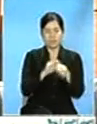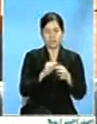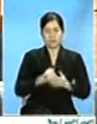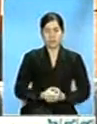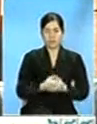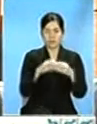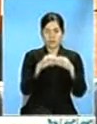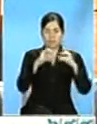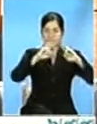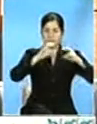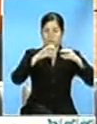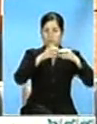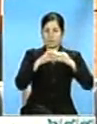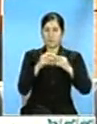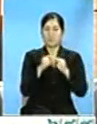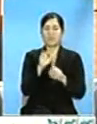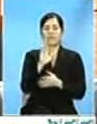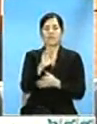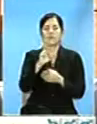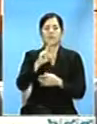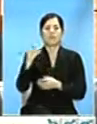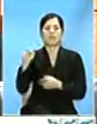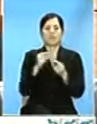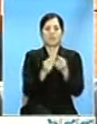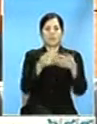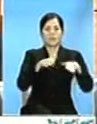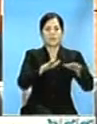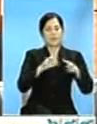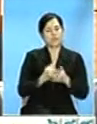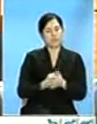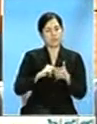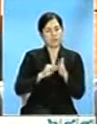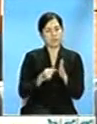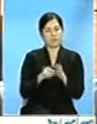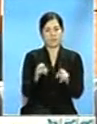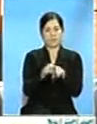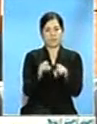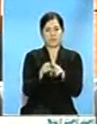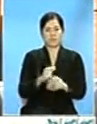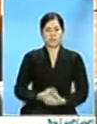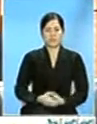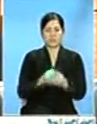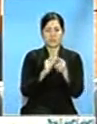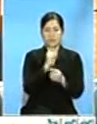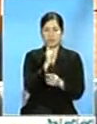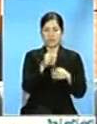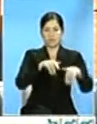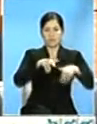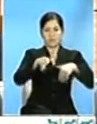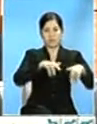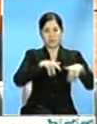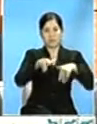าตพูดถึงนะครับดูถูกประชาชนเกินไปนะครับความคิดเห็นของเข